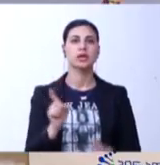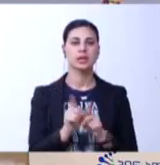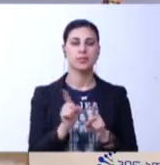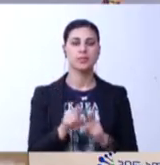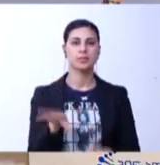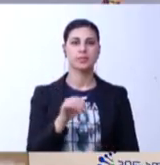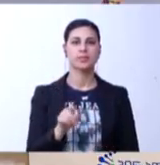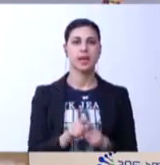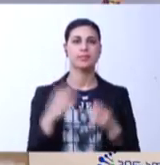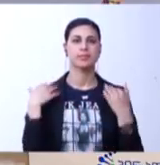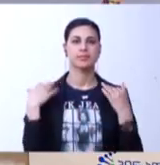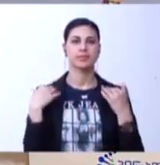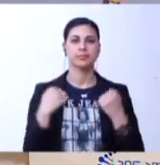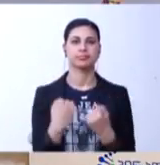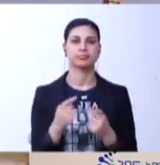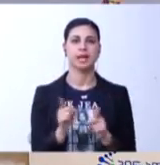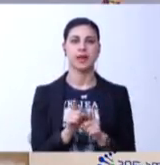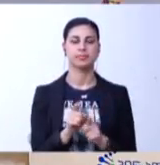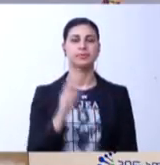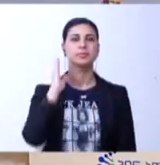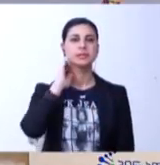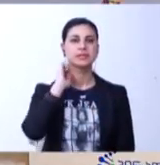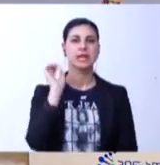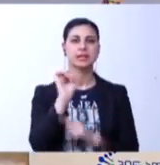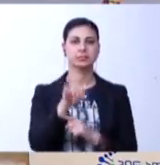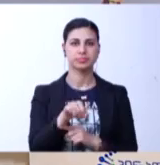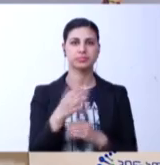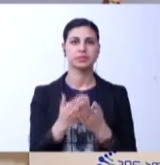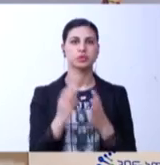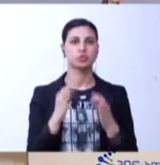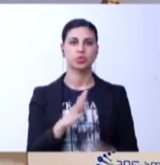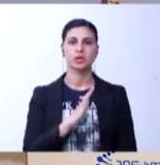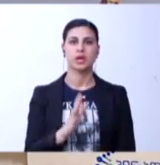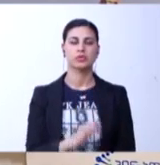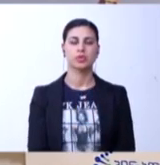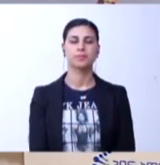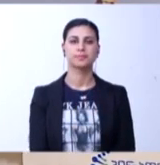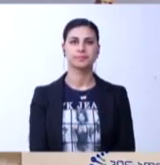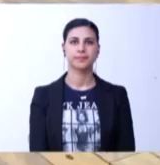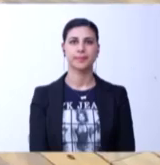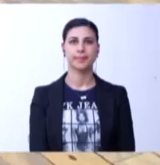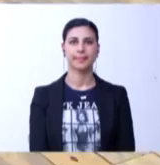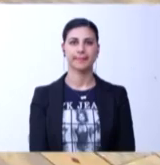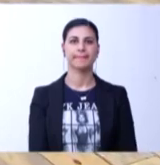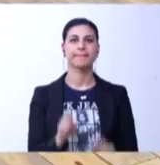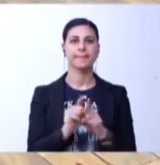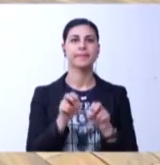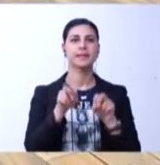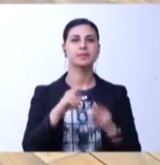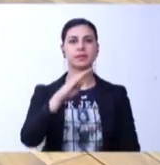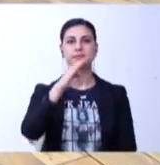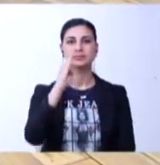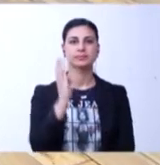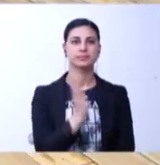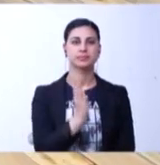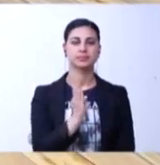მოზარდთა მოშვებული ტანადობა ან კისრის მიდამოშის სწორი ნადრეკის, ანუ წინ მიმართული ნადრეკის ეგრეთ წოდებული ფიზიოლოგიური